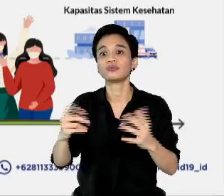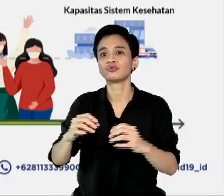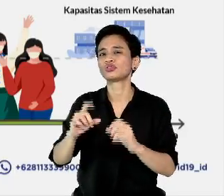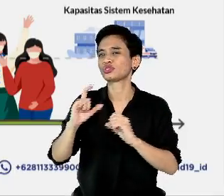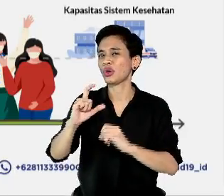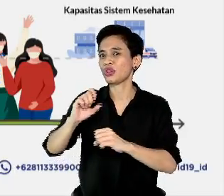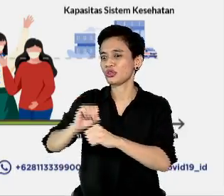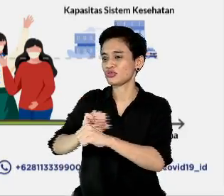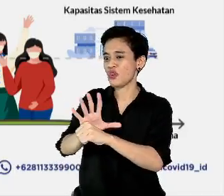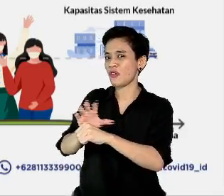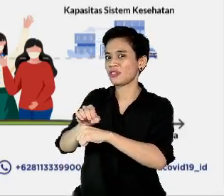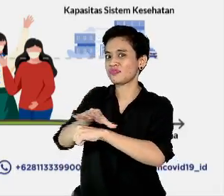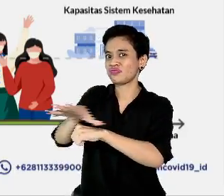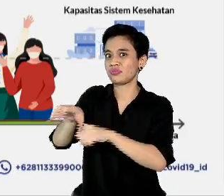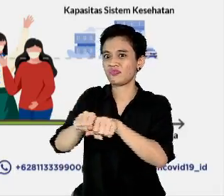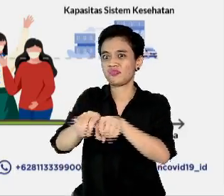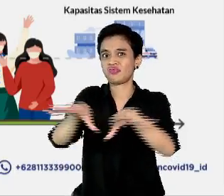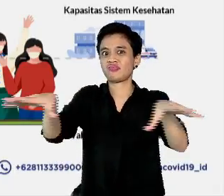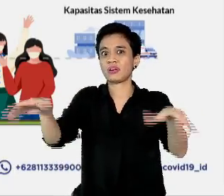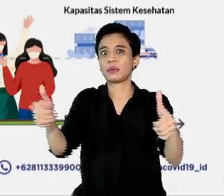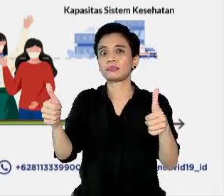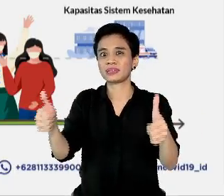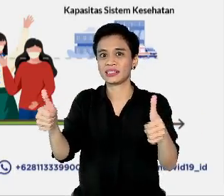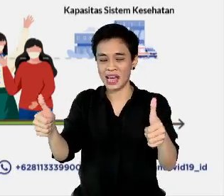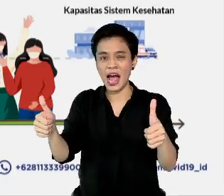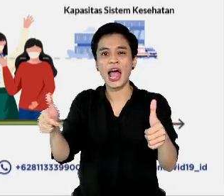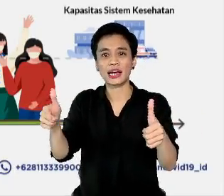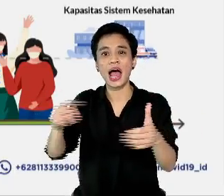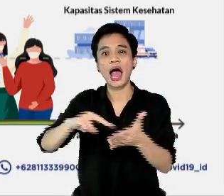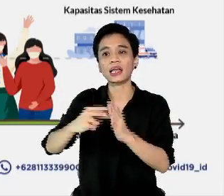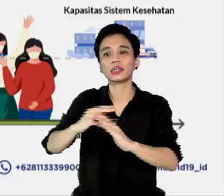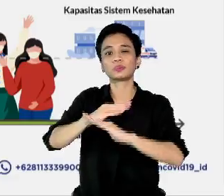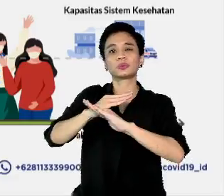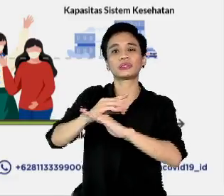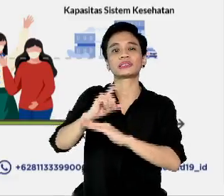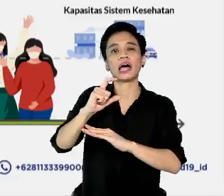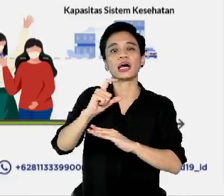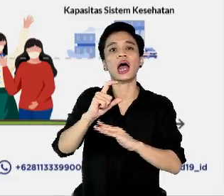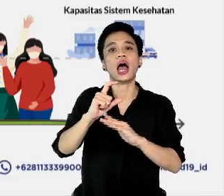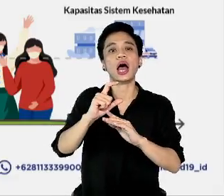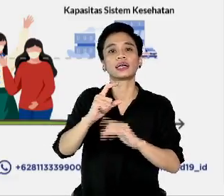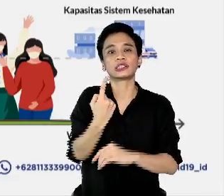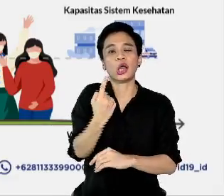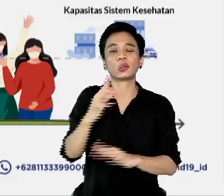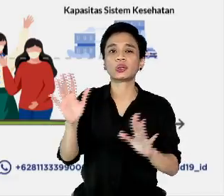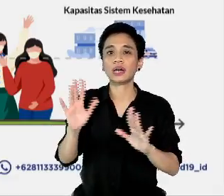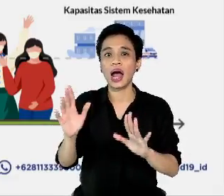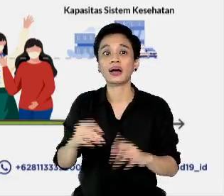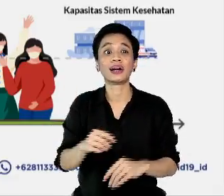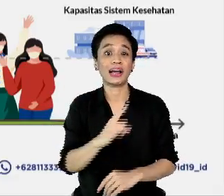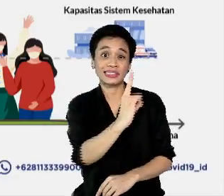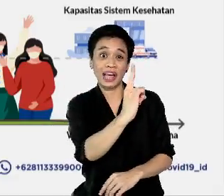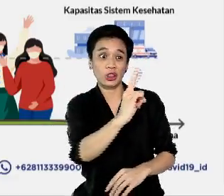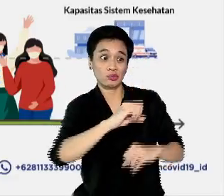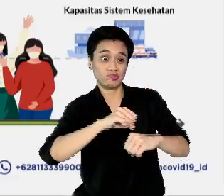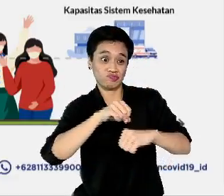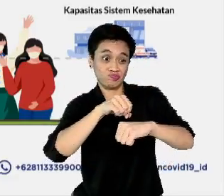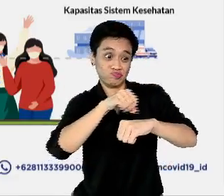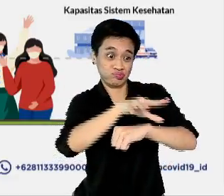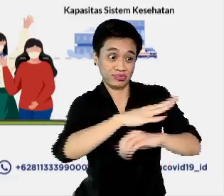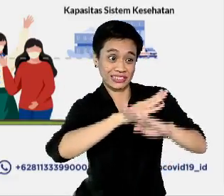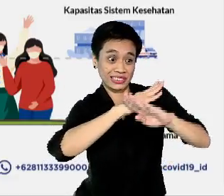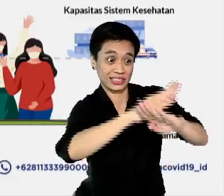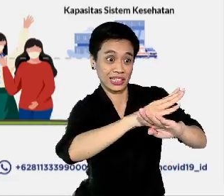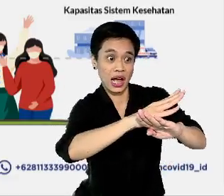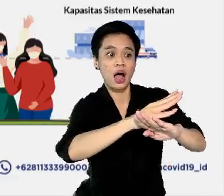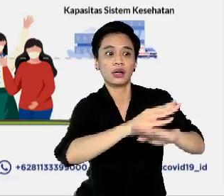seperti COVID-19 bersifat multiplikatif. Setiap satu kasus yang dicegah dapat berperan besar dalam